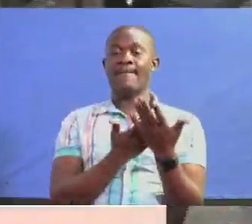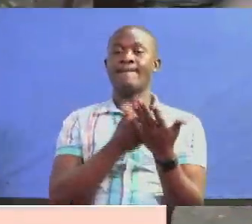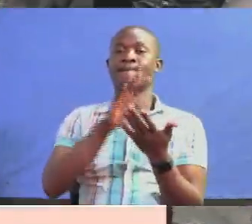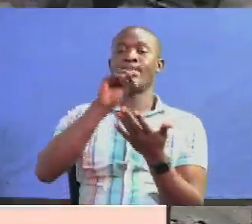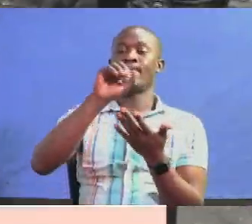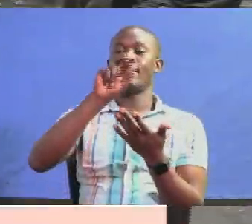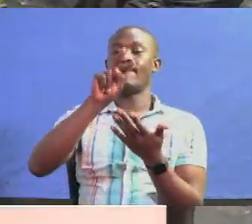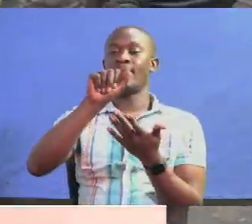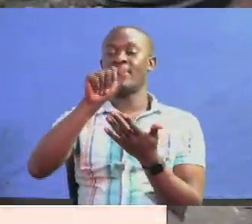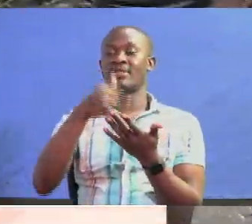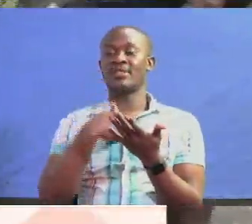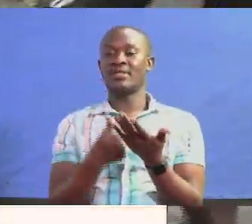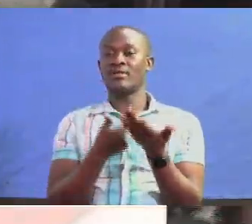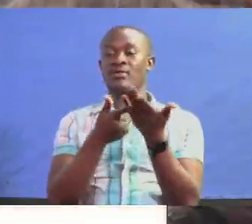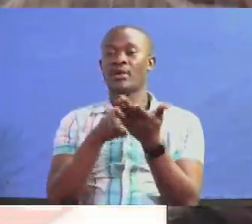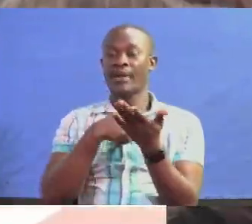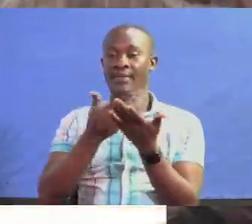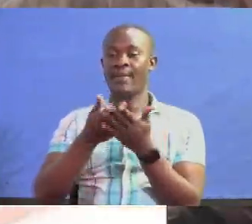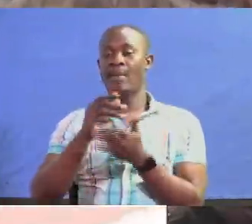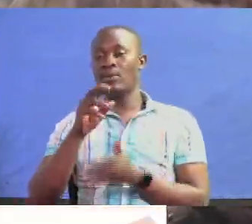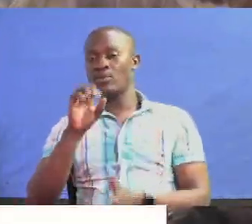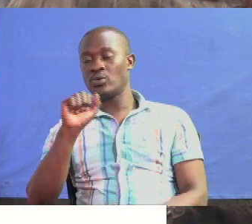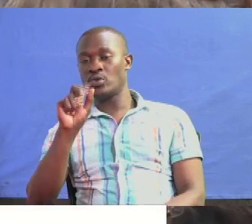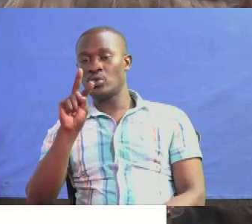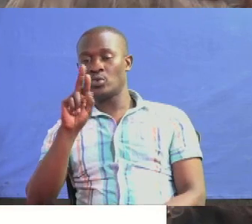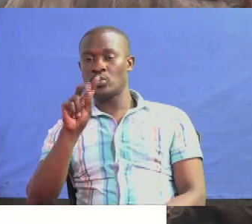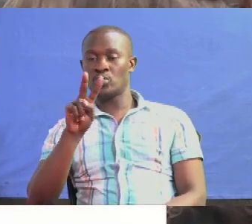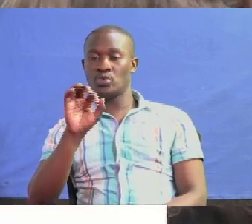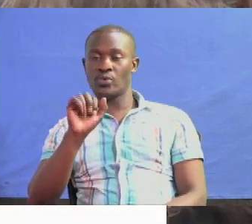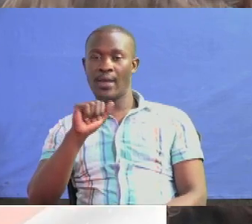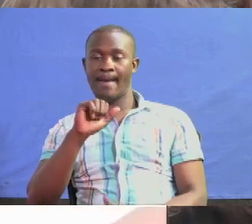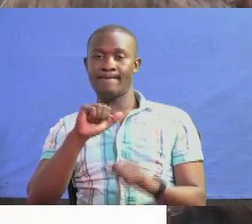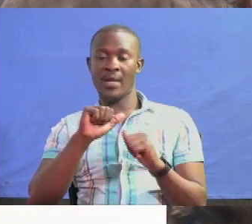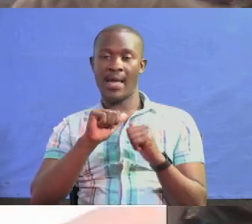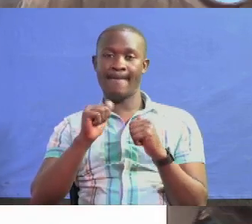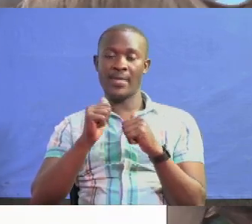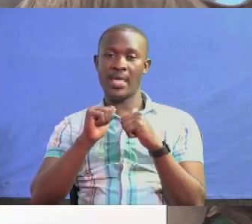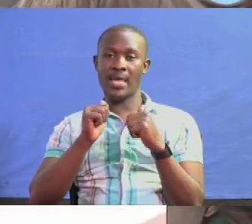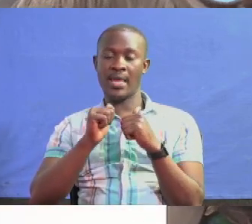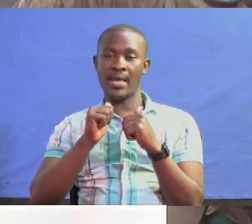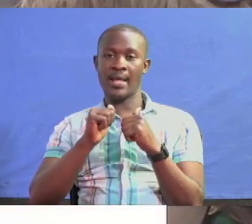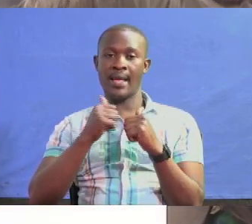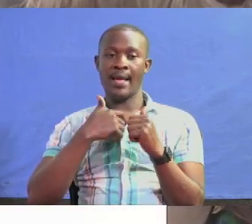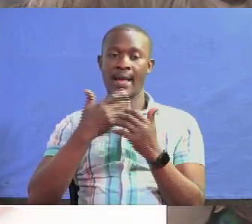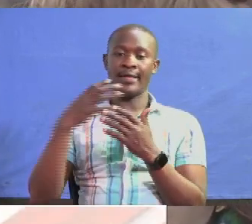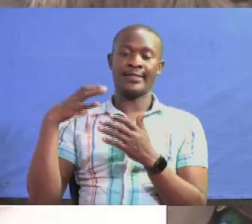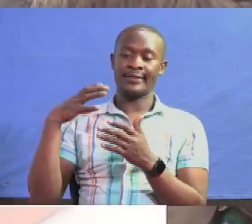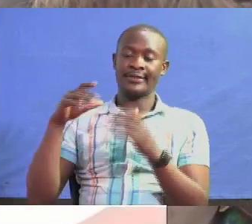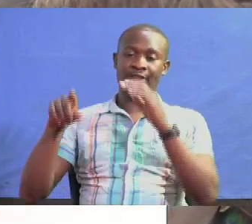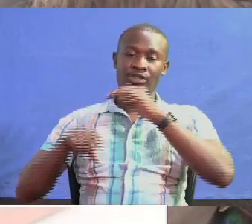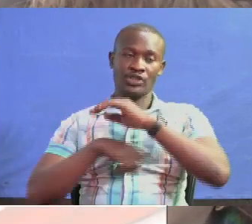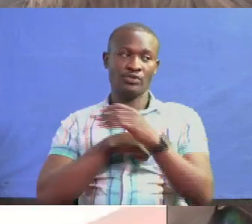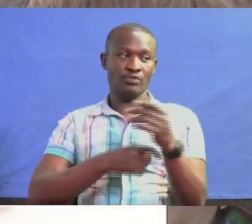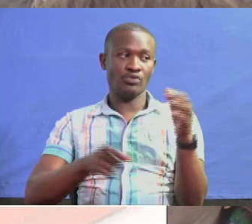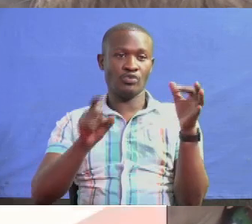Mara iliyotolewa na mkahawa wa Sarova. So and I'm very happy, I'm delighted as the chief park warden to be joined